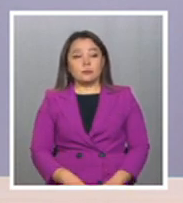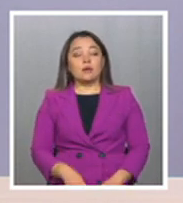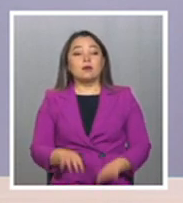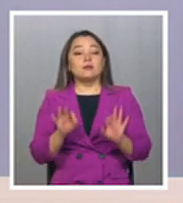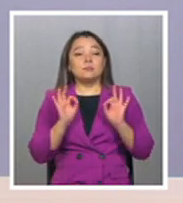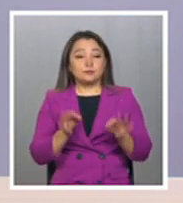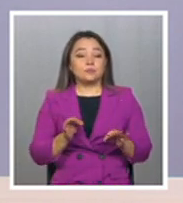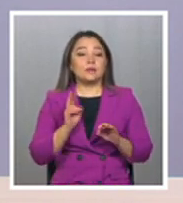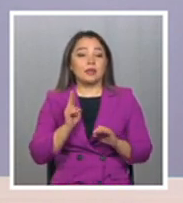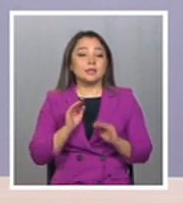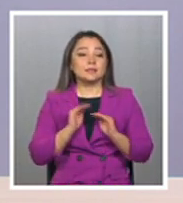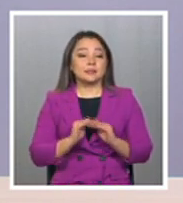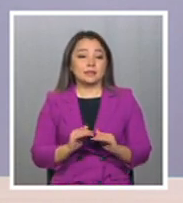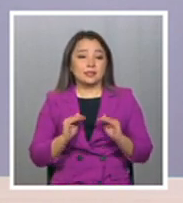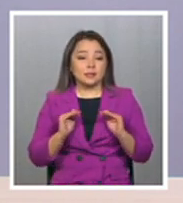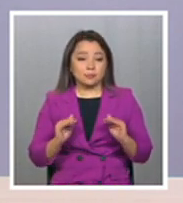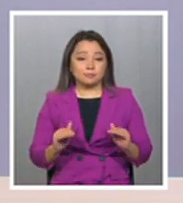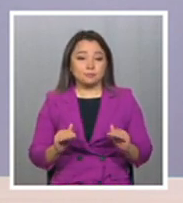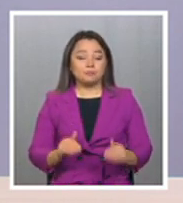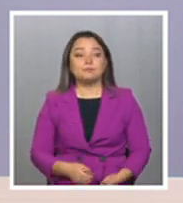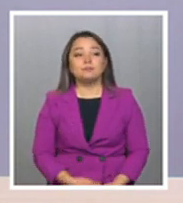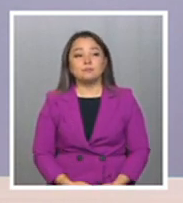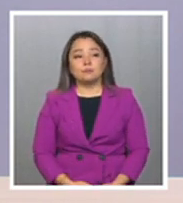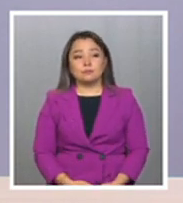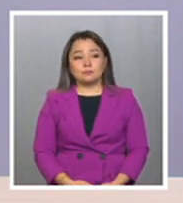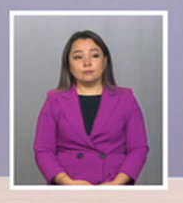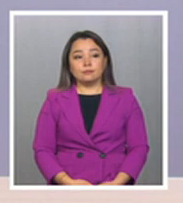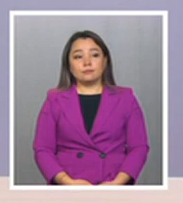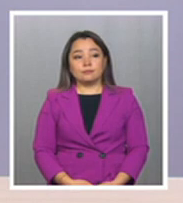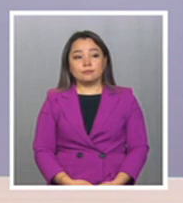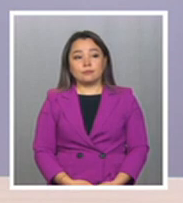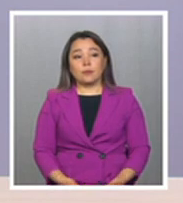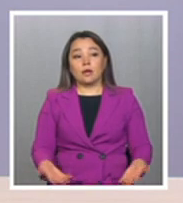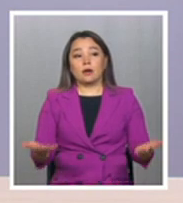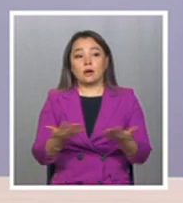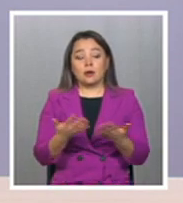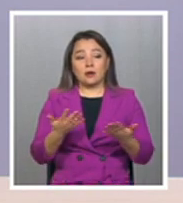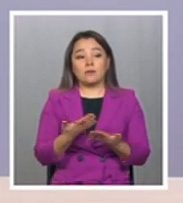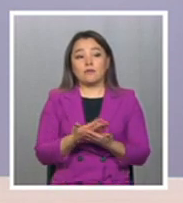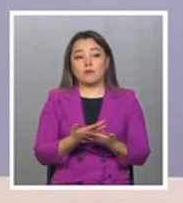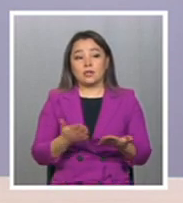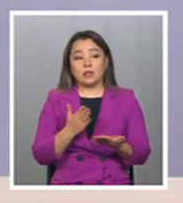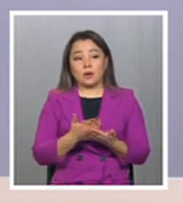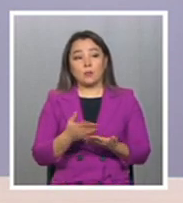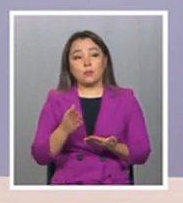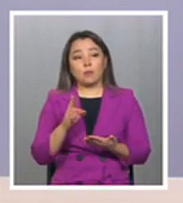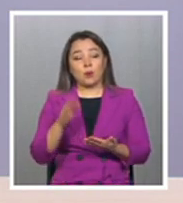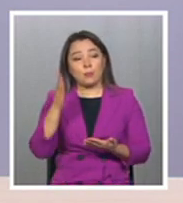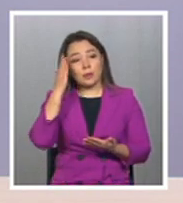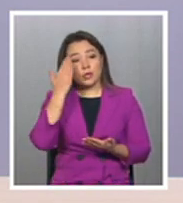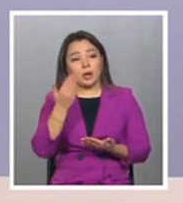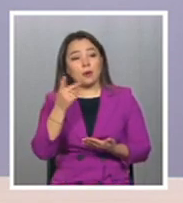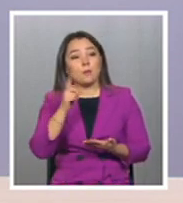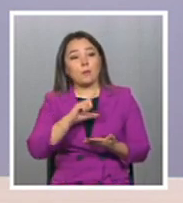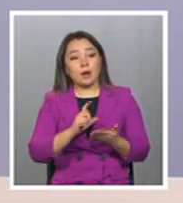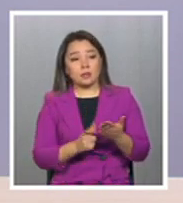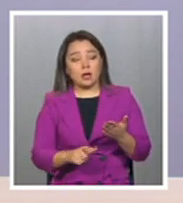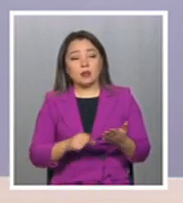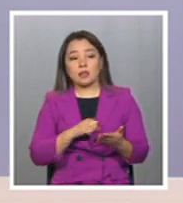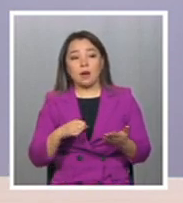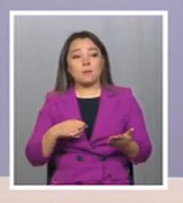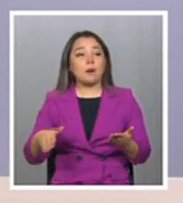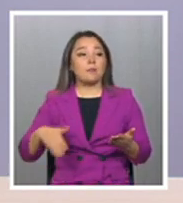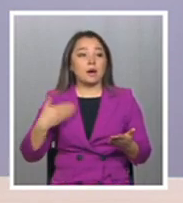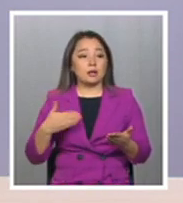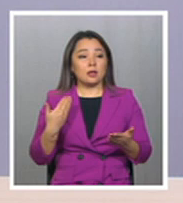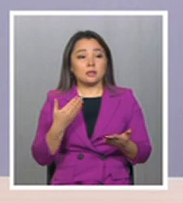Конечно же, он обращается к детям. Следующий вопрос. Какая вещь, по мнению поэта, самая полезная на